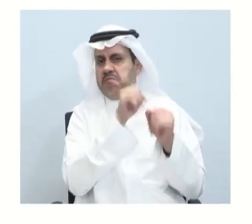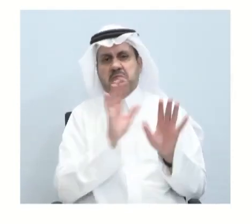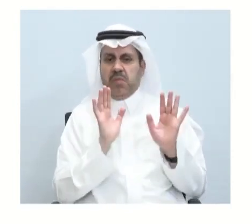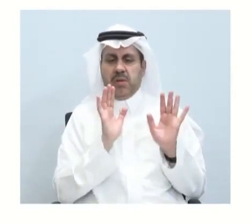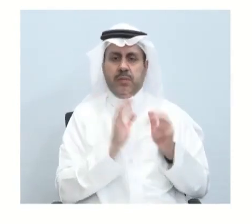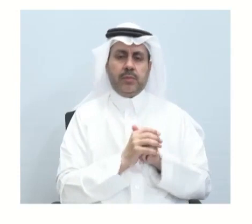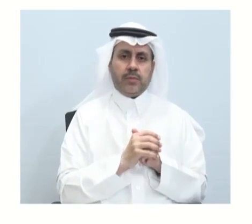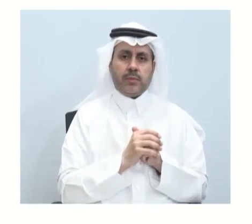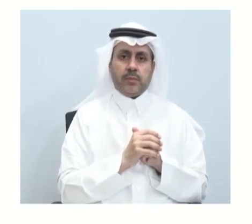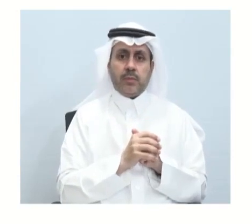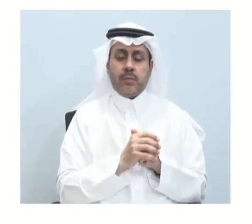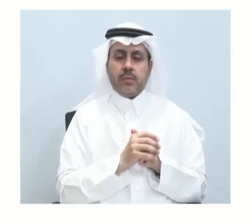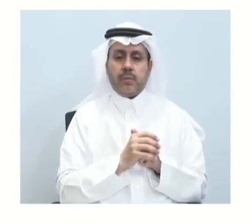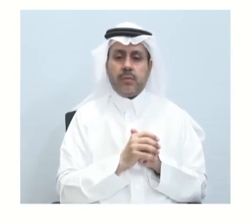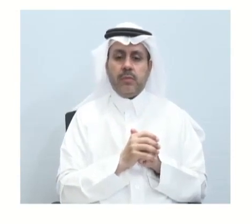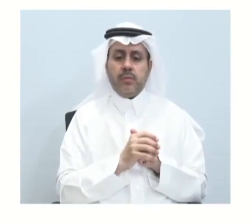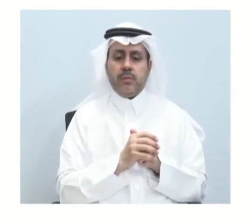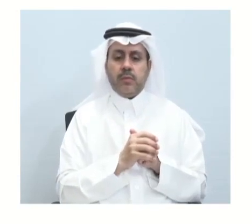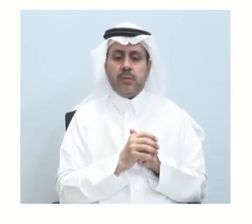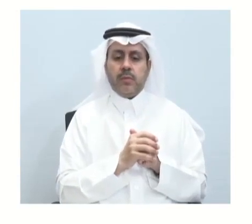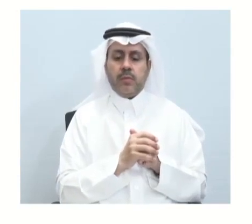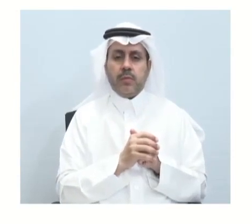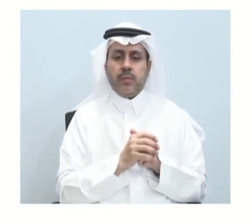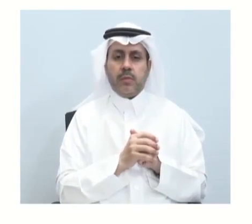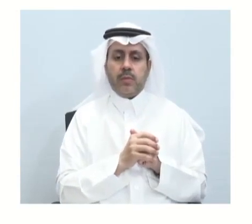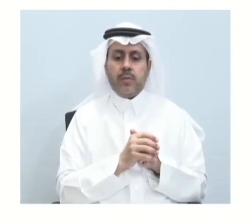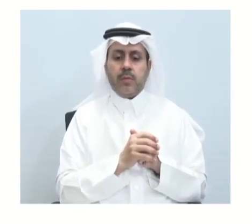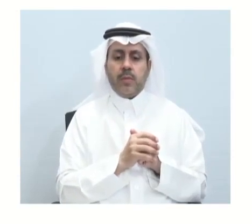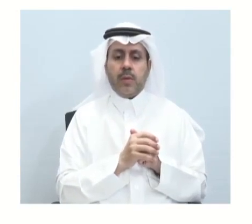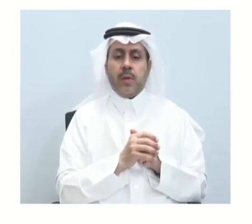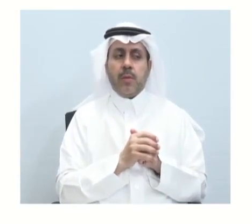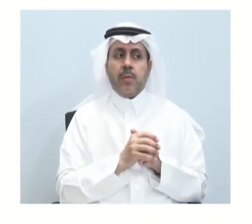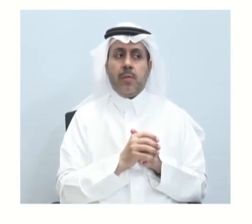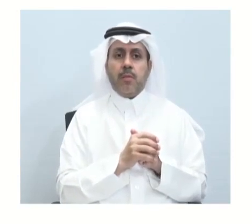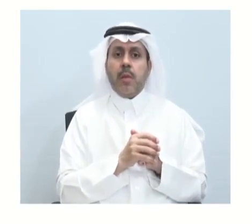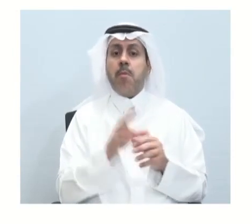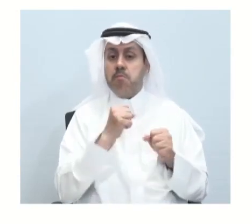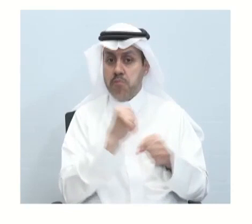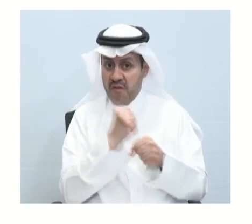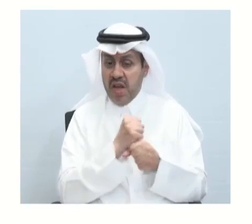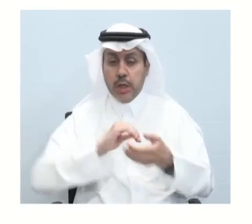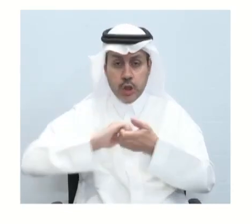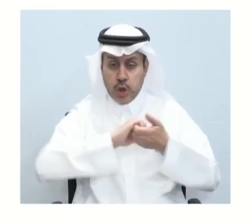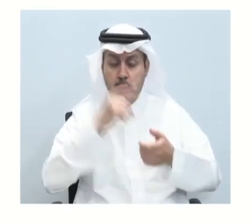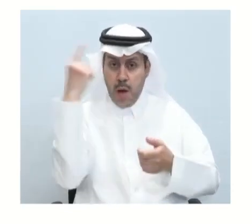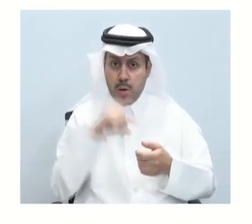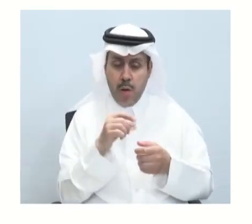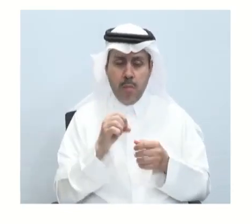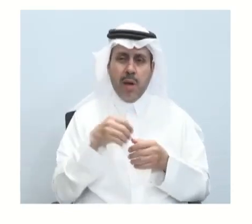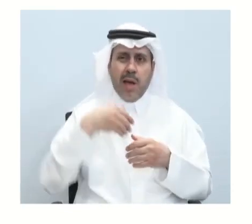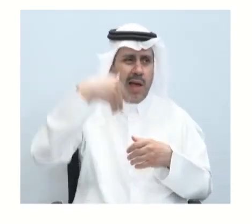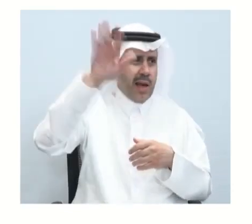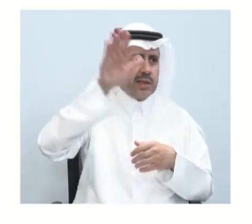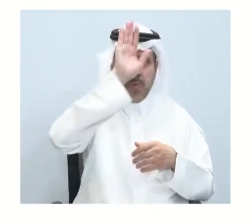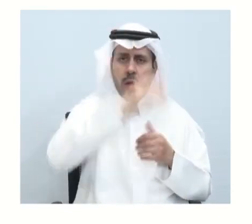الصلاه والسلام في ذلك وهو من داب ما داب عليه السلف في تحريم الخروج على ولاه الامر في